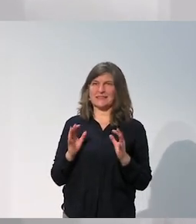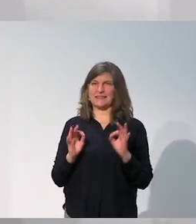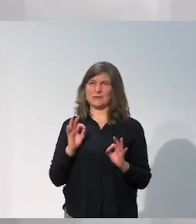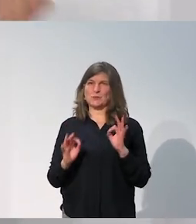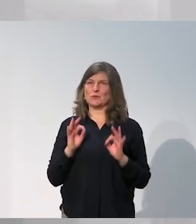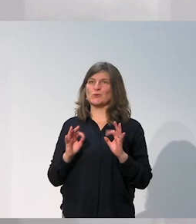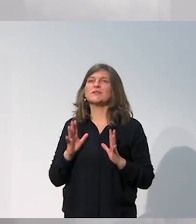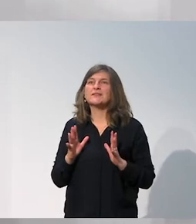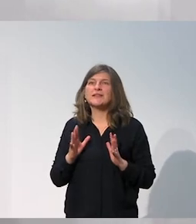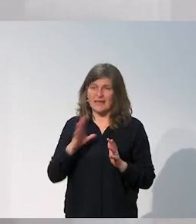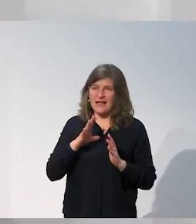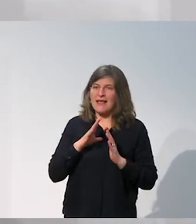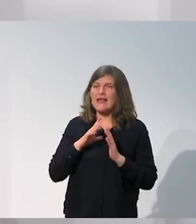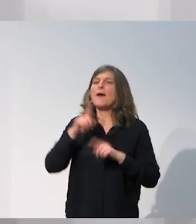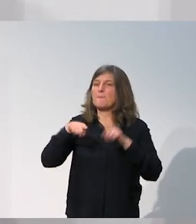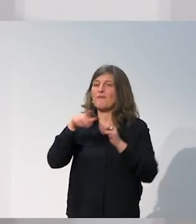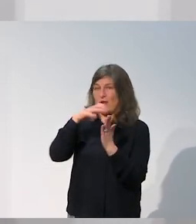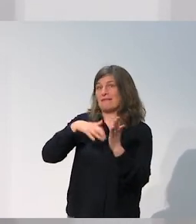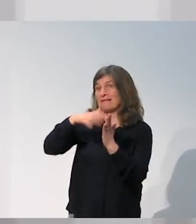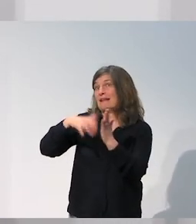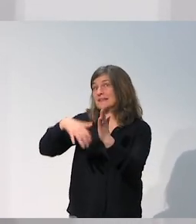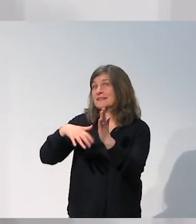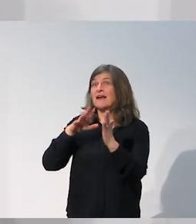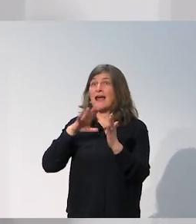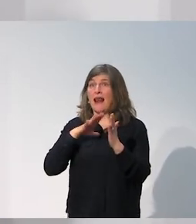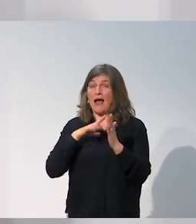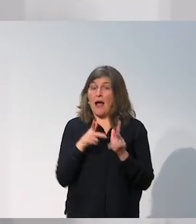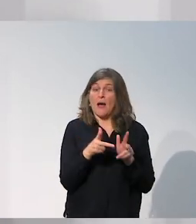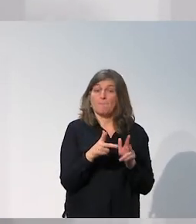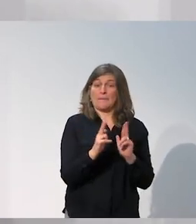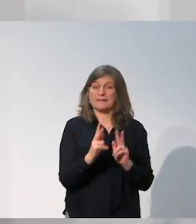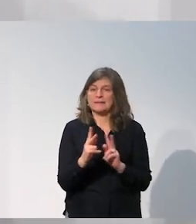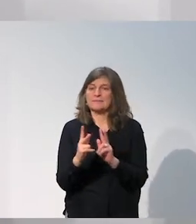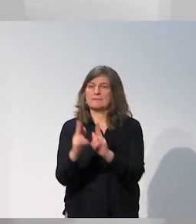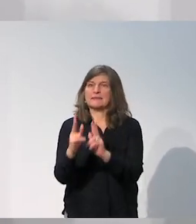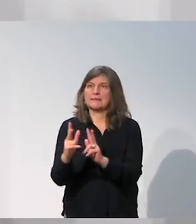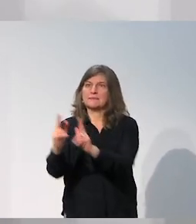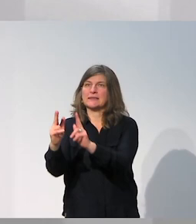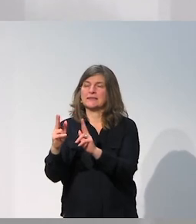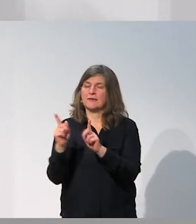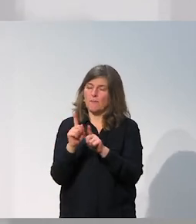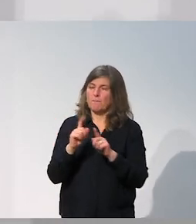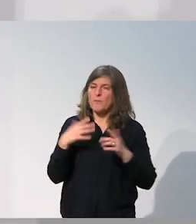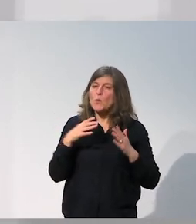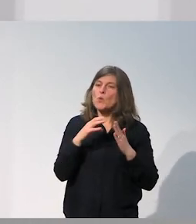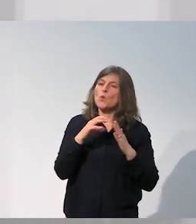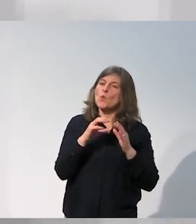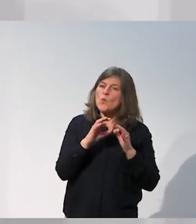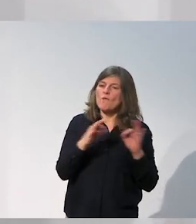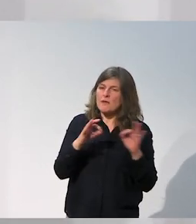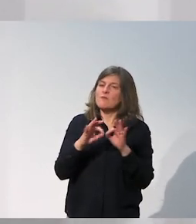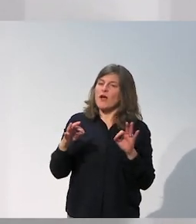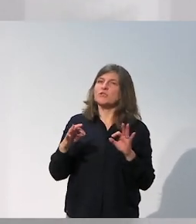hein, quelques moments comme celui-là que vous venez d'exhumer, dans la matière du texte, dans son flux, il y a quelques moments comme